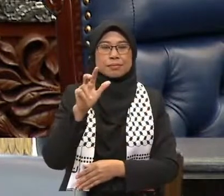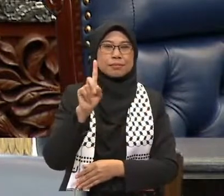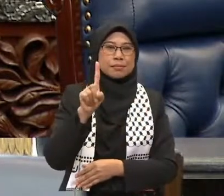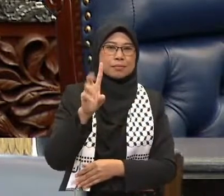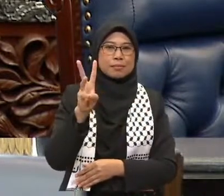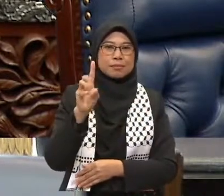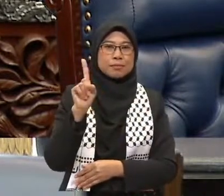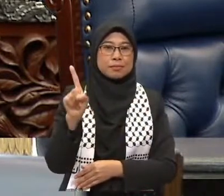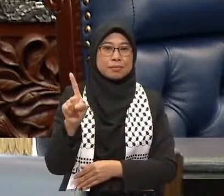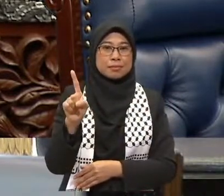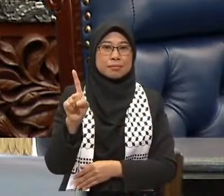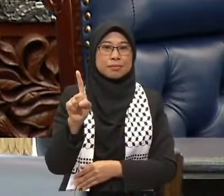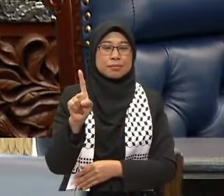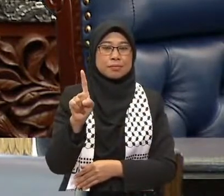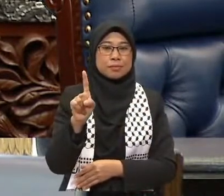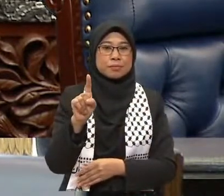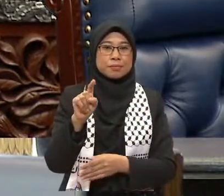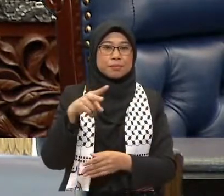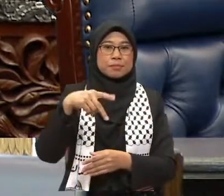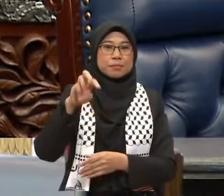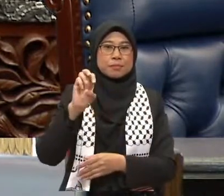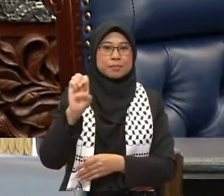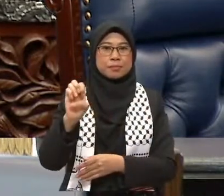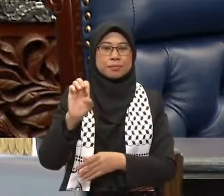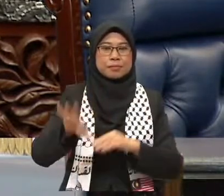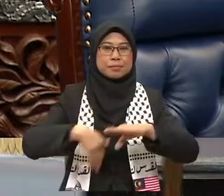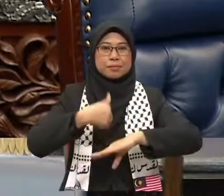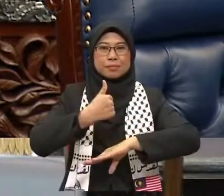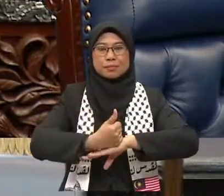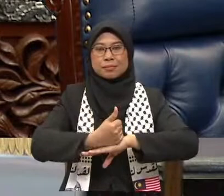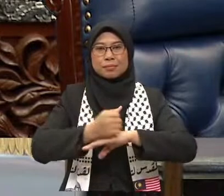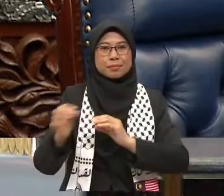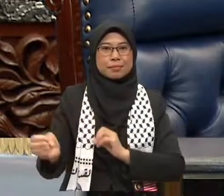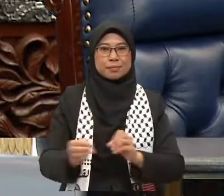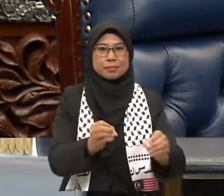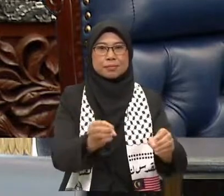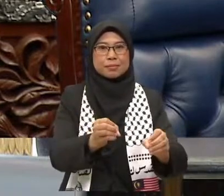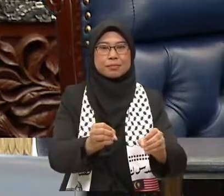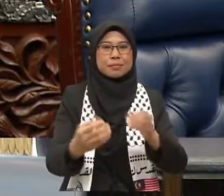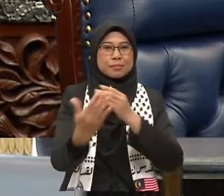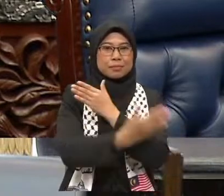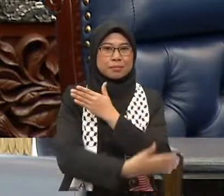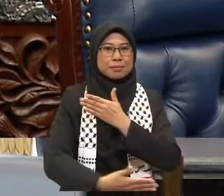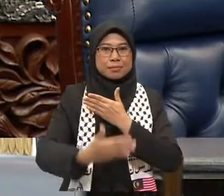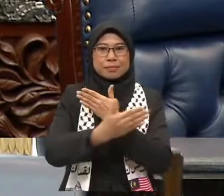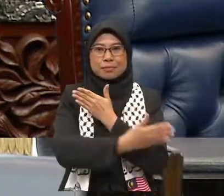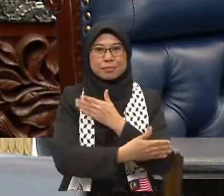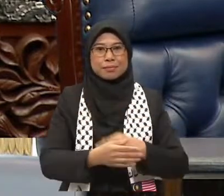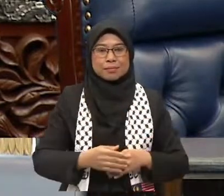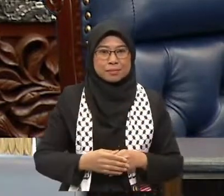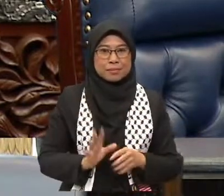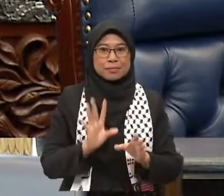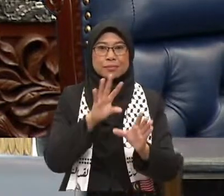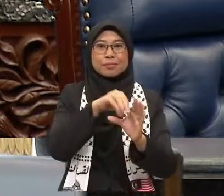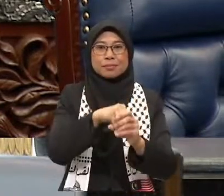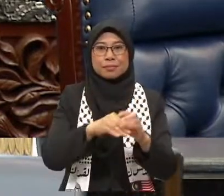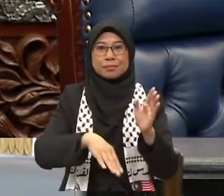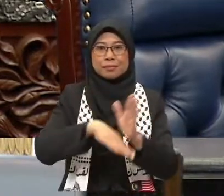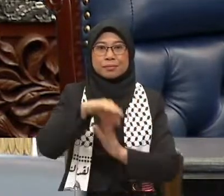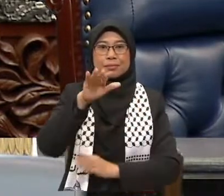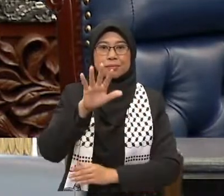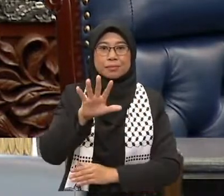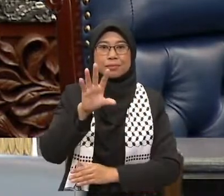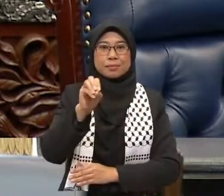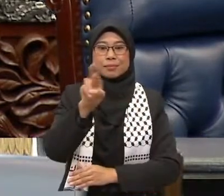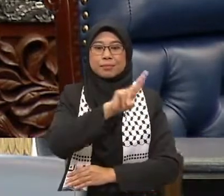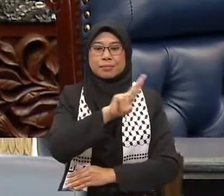161 buah Paw telah ditubuhkan dan beroperasi di seluruh negara dengan penyertaan lebih